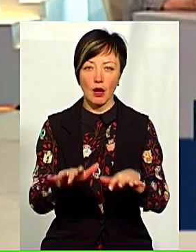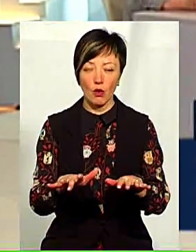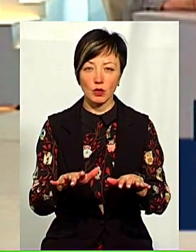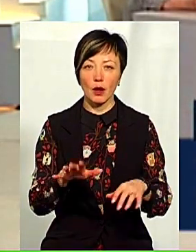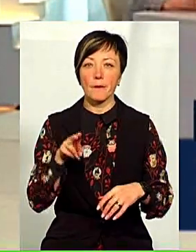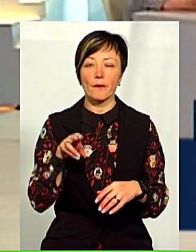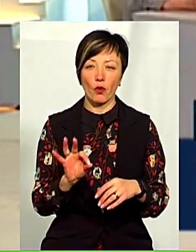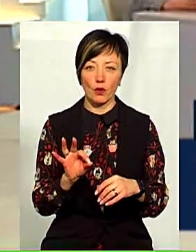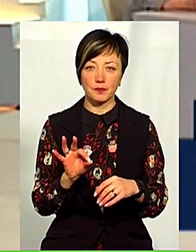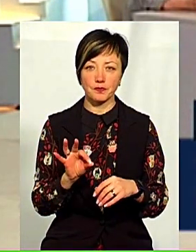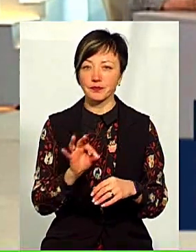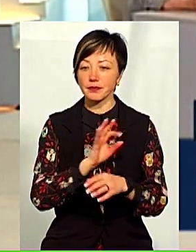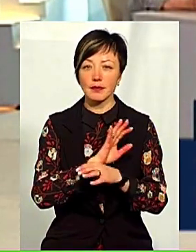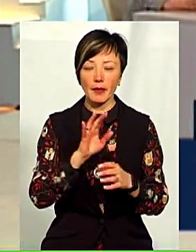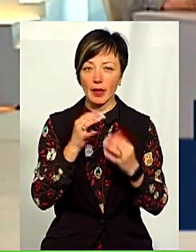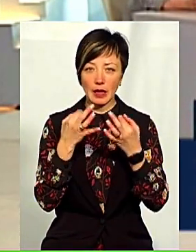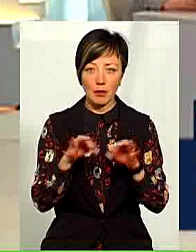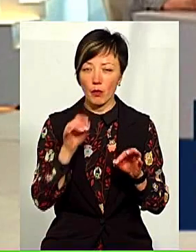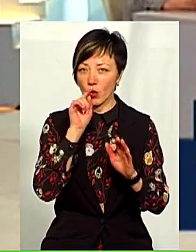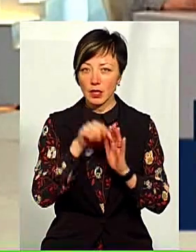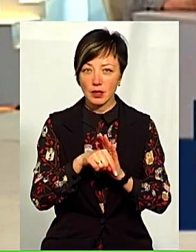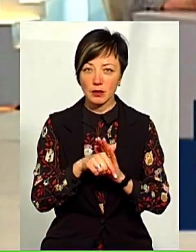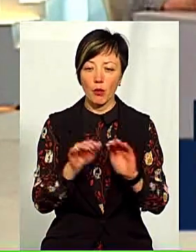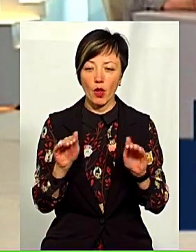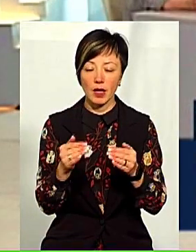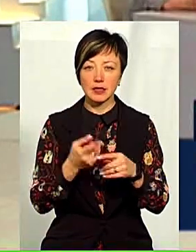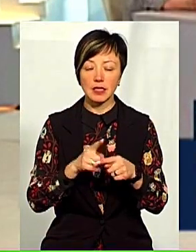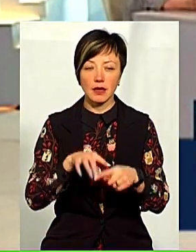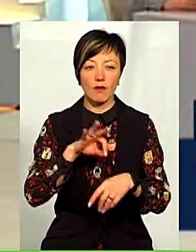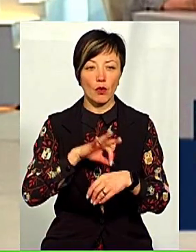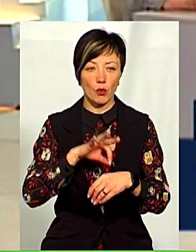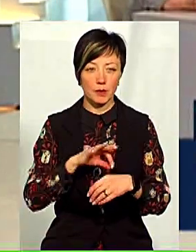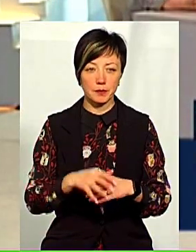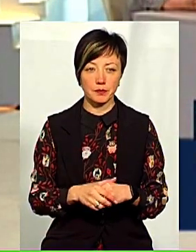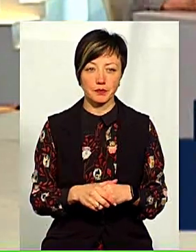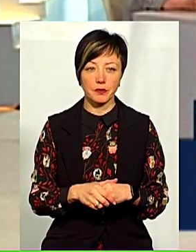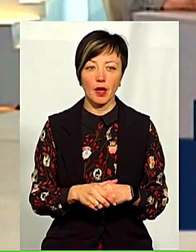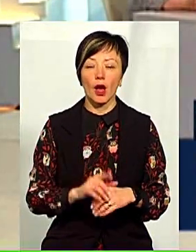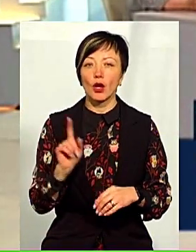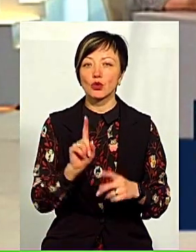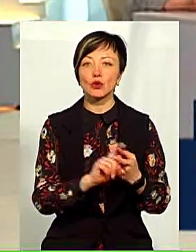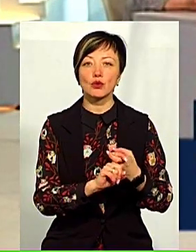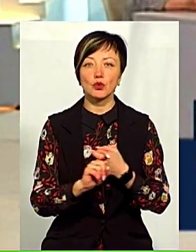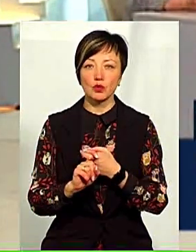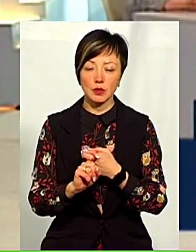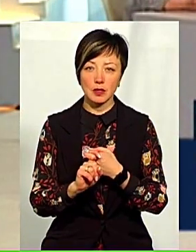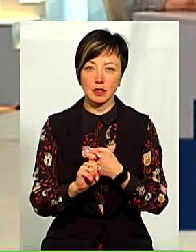по непроникненню, по зменшенню, по локалізації цієї хвороби. То, що стосується